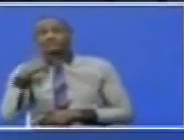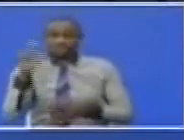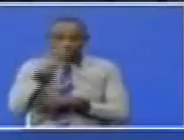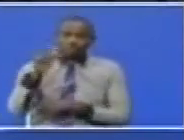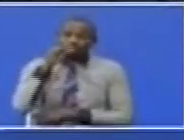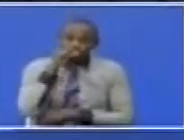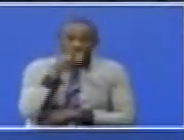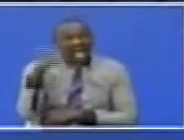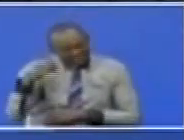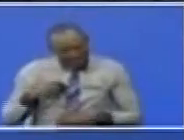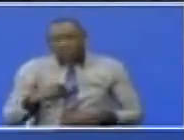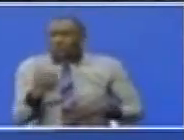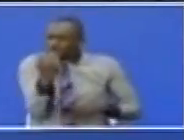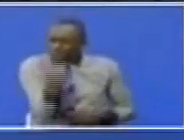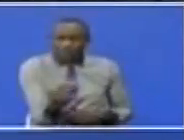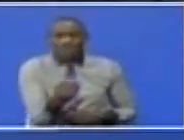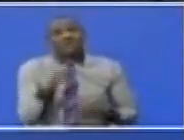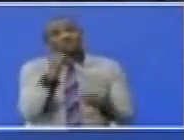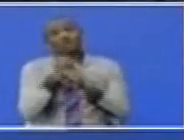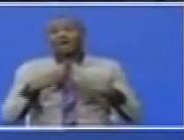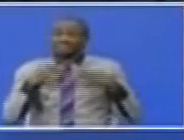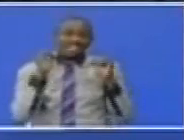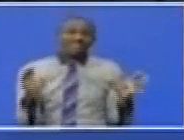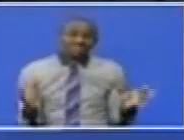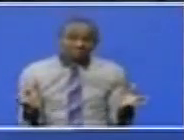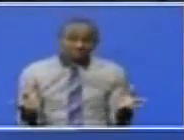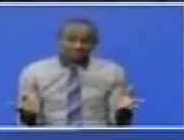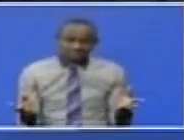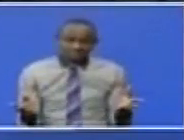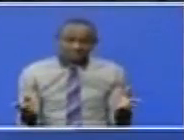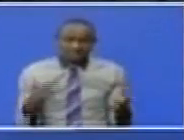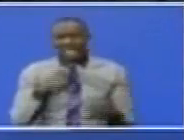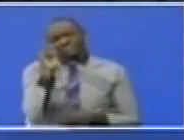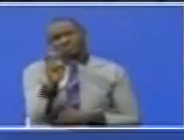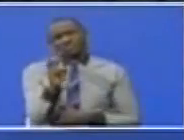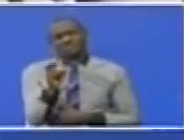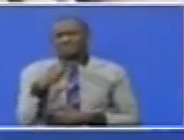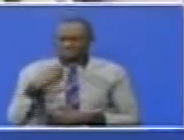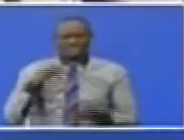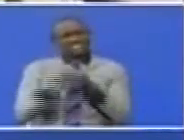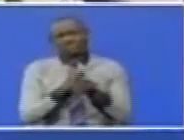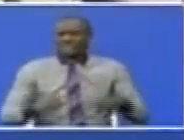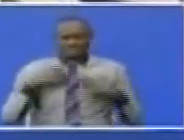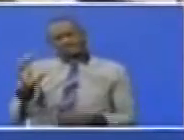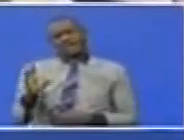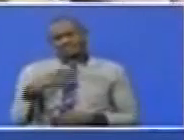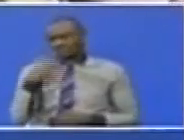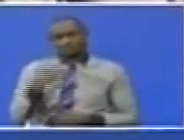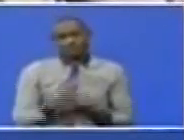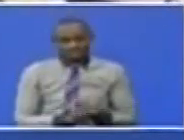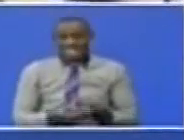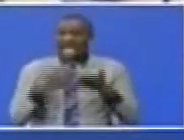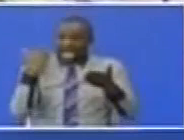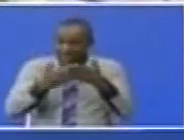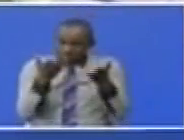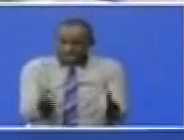30, 40, wengine ni wadogo hata wana kazi, lakini kaona tu inawaharibu. Kufikia sasa takriban